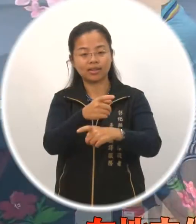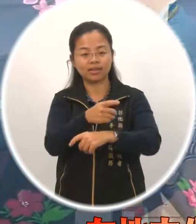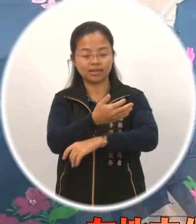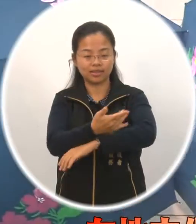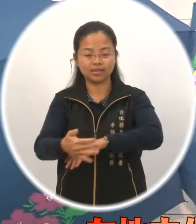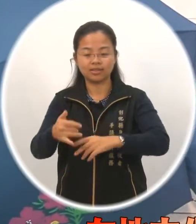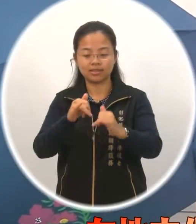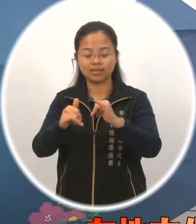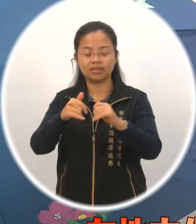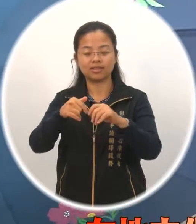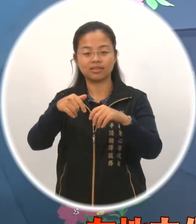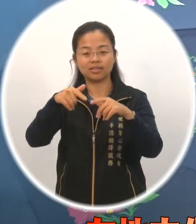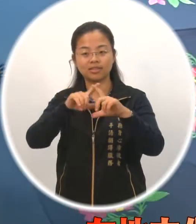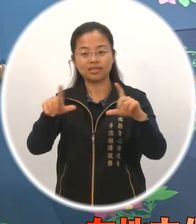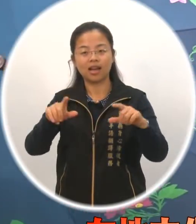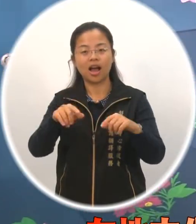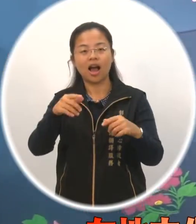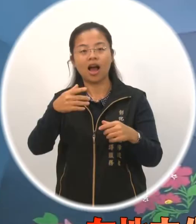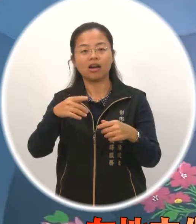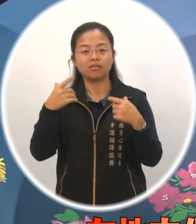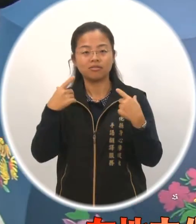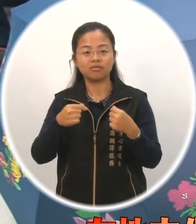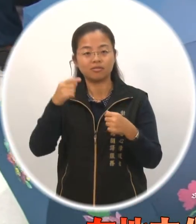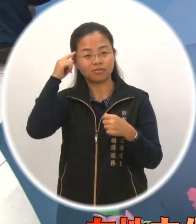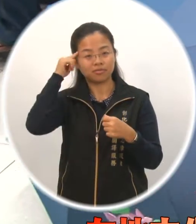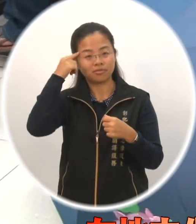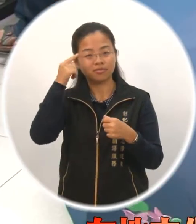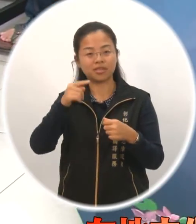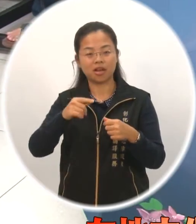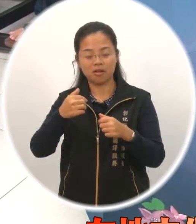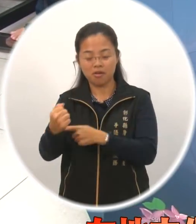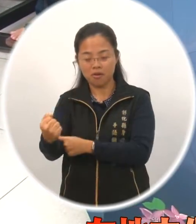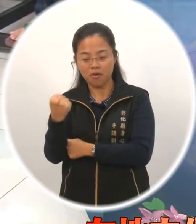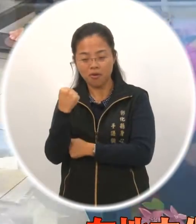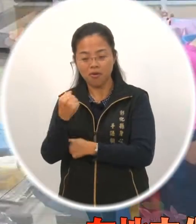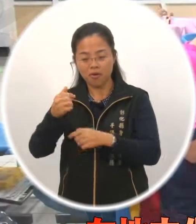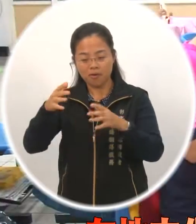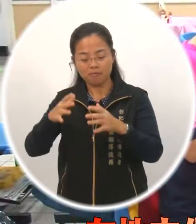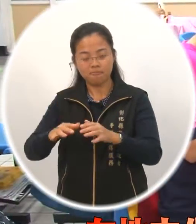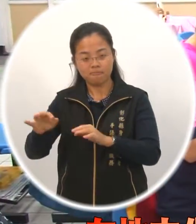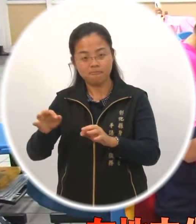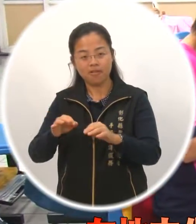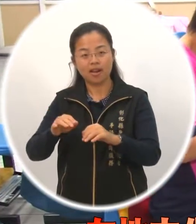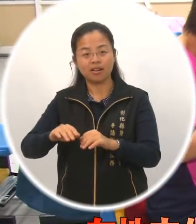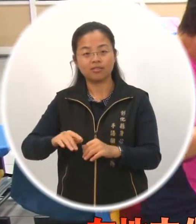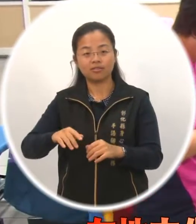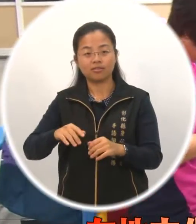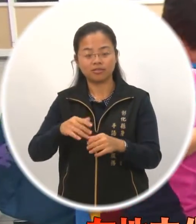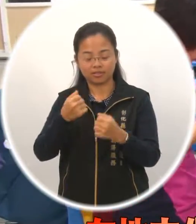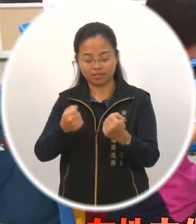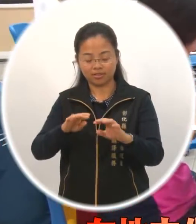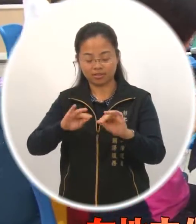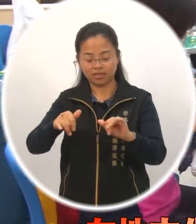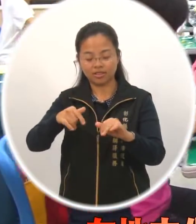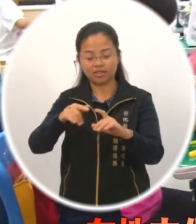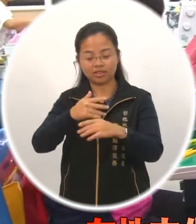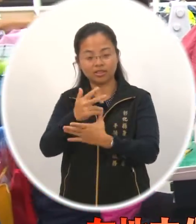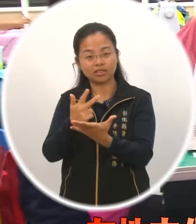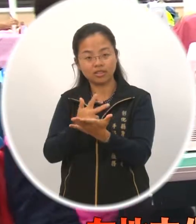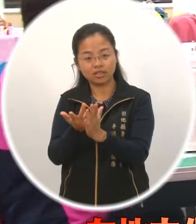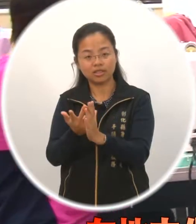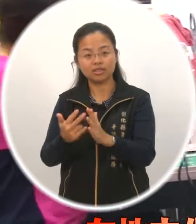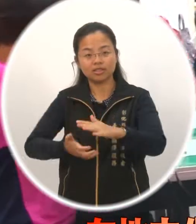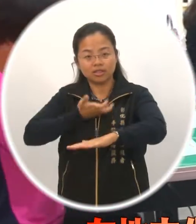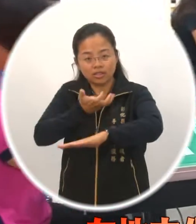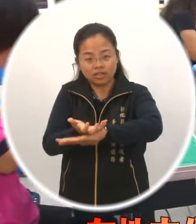课了。这次课程不但积极发展地方特色外，也为保存及发扬在地艺术尽一